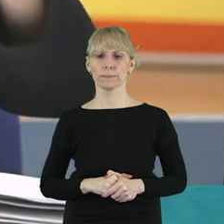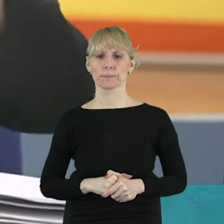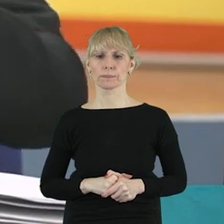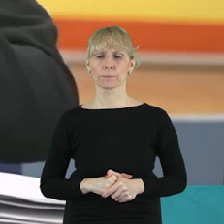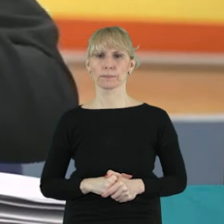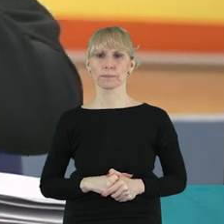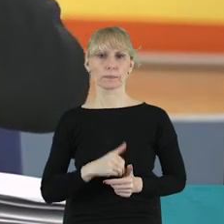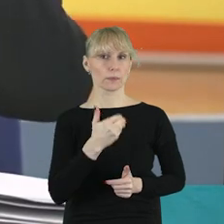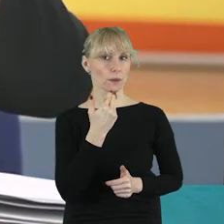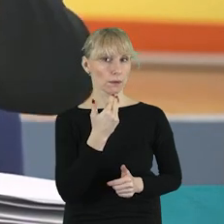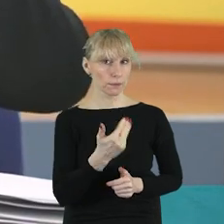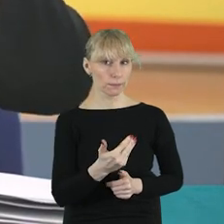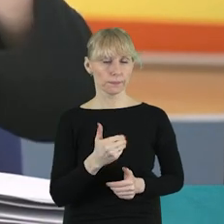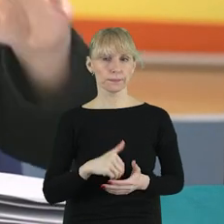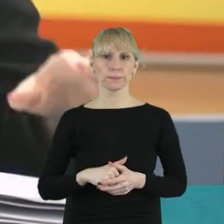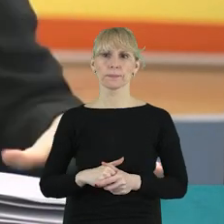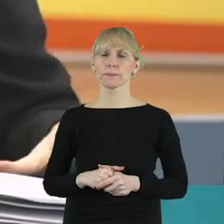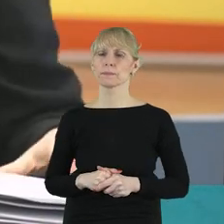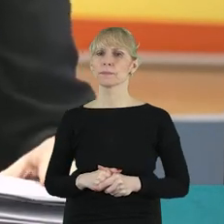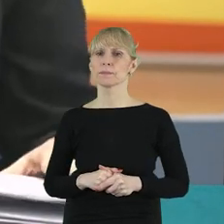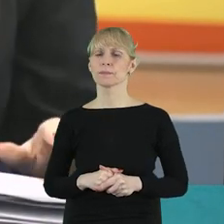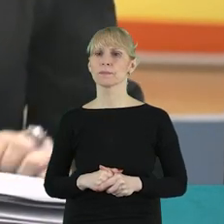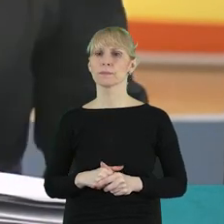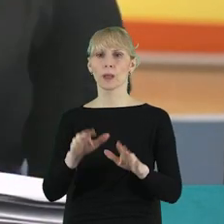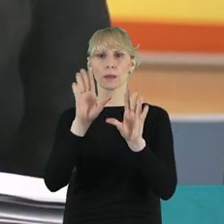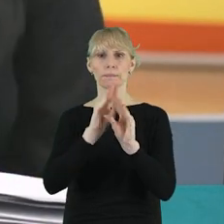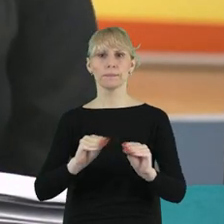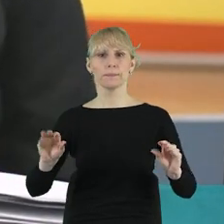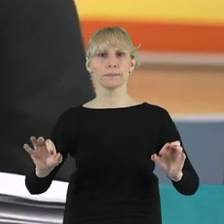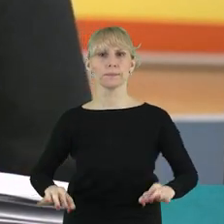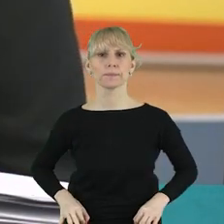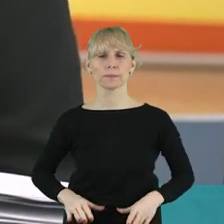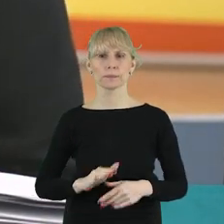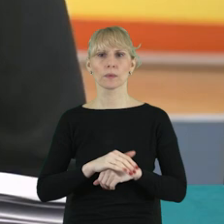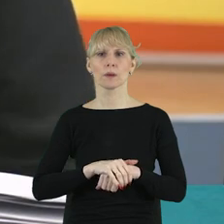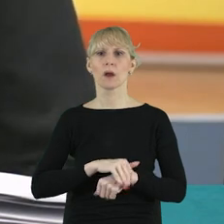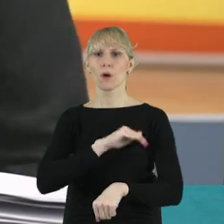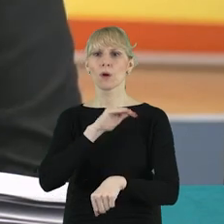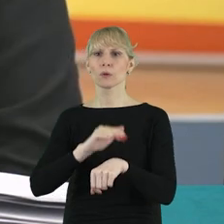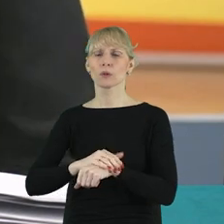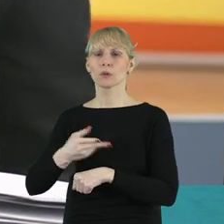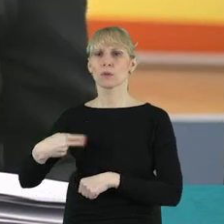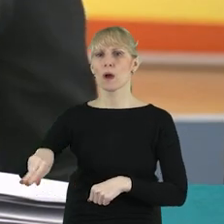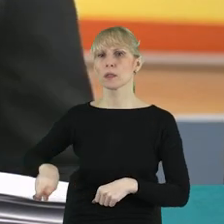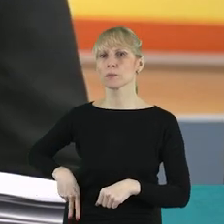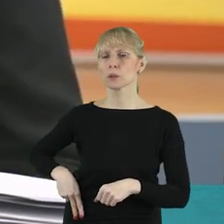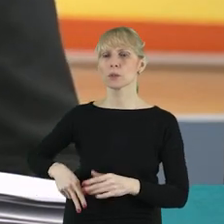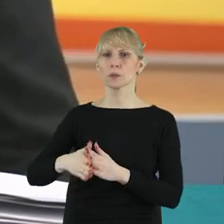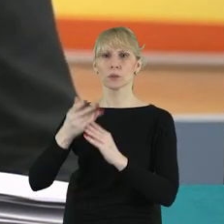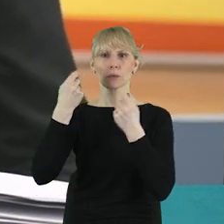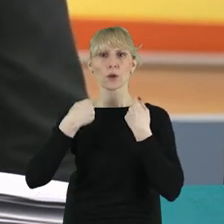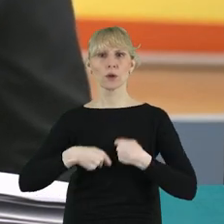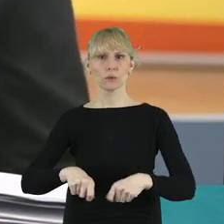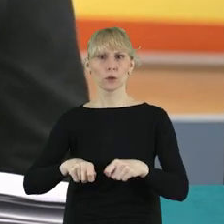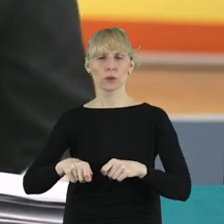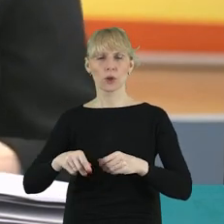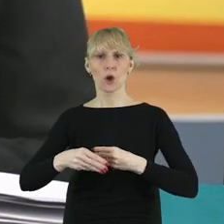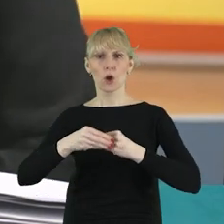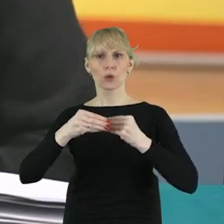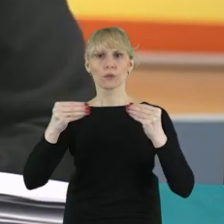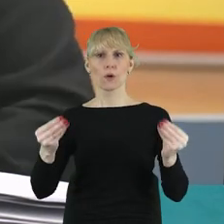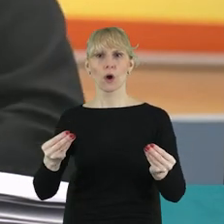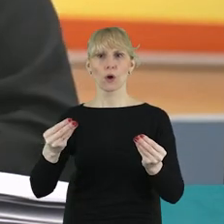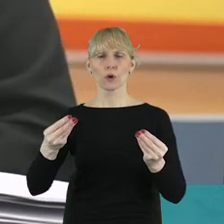Dziękuję, pani przewodnicząca, za udzielenie głosu. Szanowni państwo, w uzgodnionym z ministrem rolnictwa i rozwoju